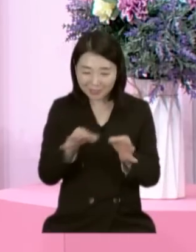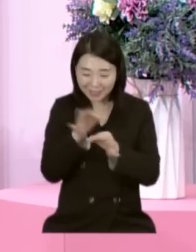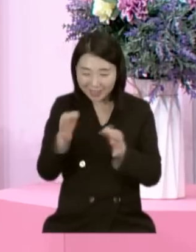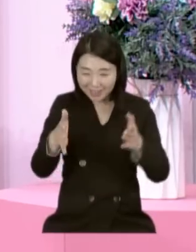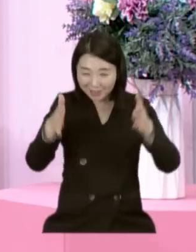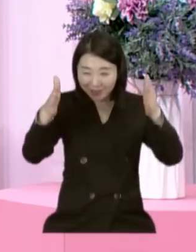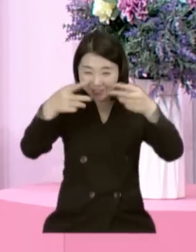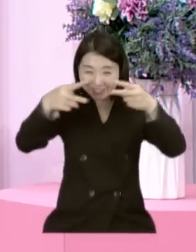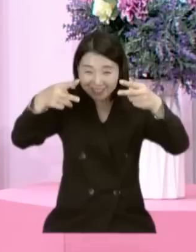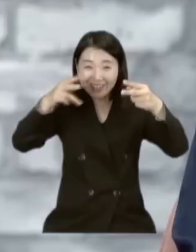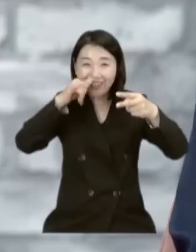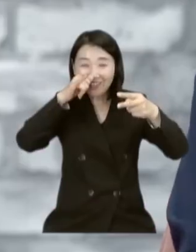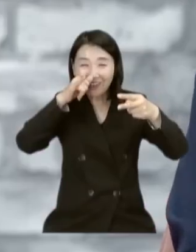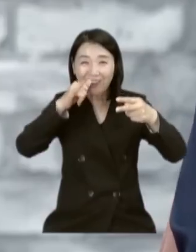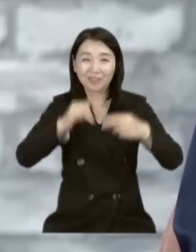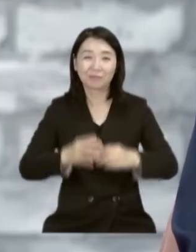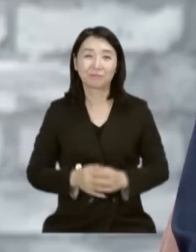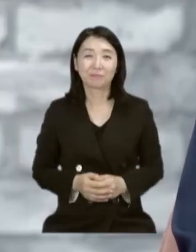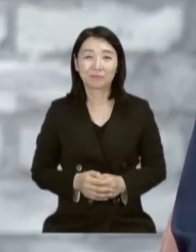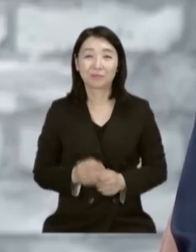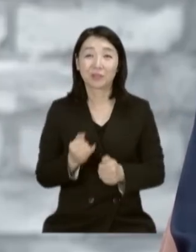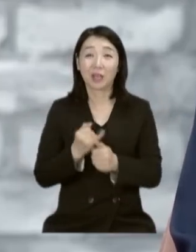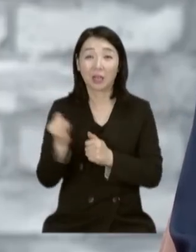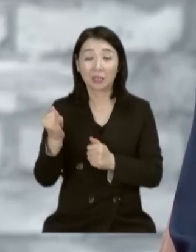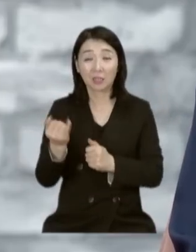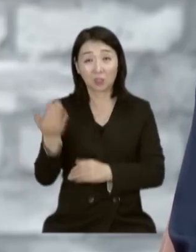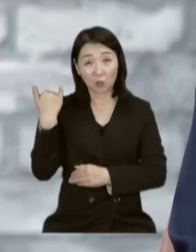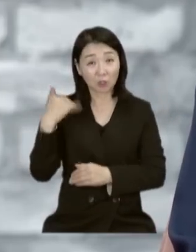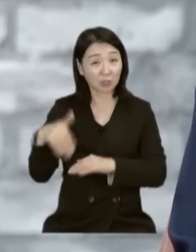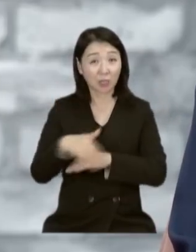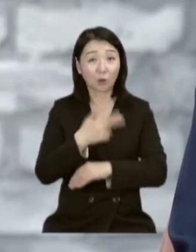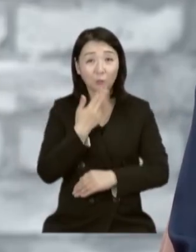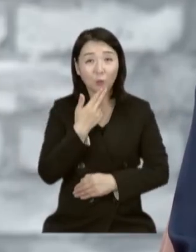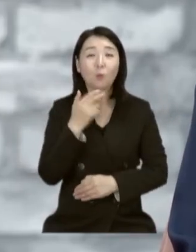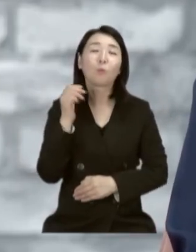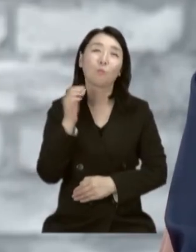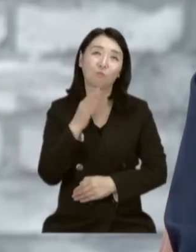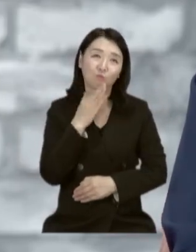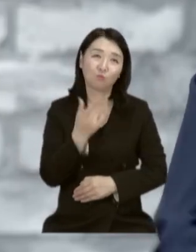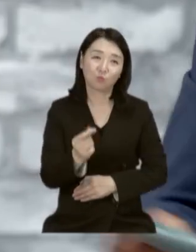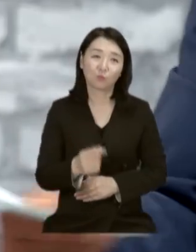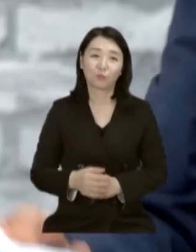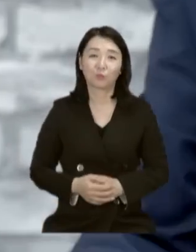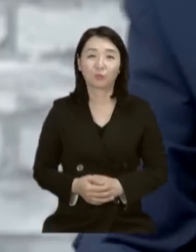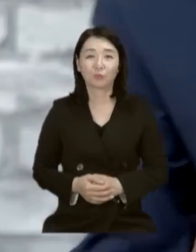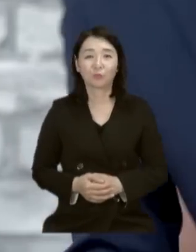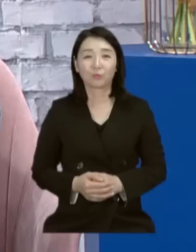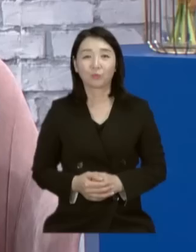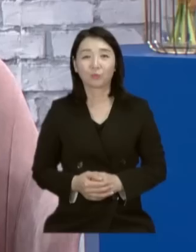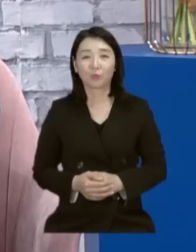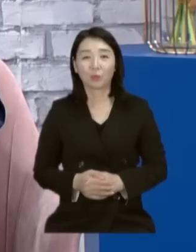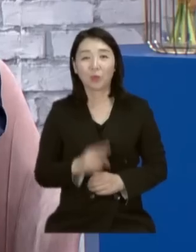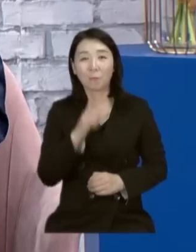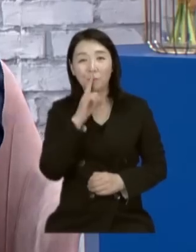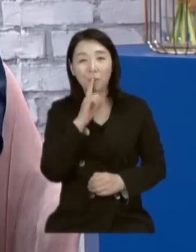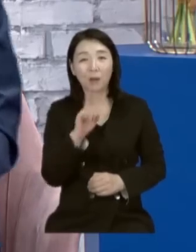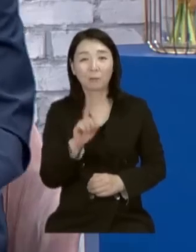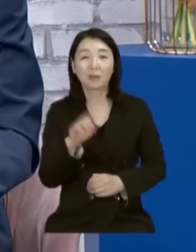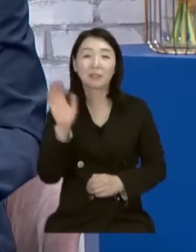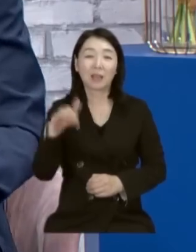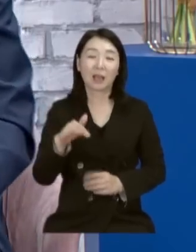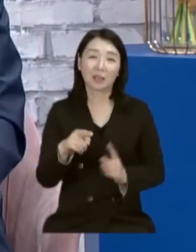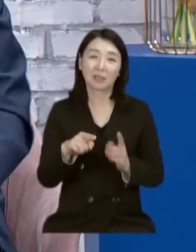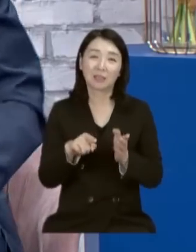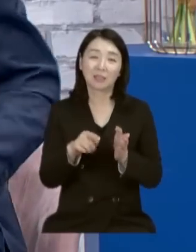개척교회 찾아갔습니다. 네. 그럼 아내분도 교회를 갔다가 그럼 그저까지 안 다니셨나 그렇죠. 봐요? 예. 아니 장로님 우리 그런 얘기 많이 들었잖아요.